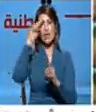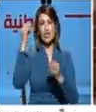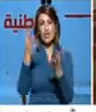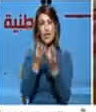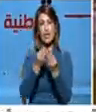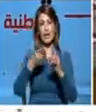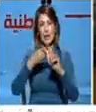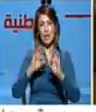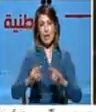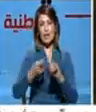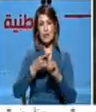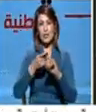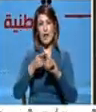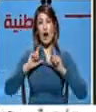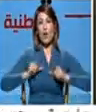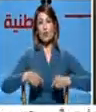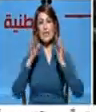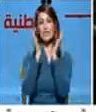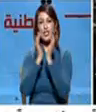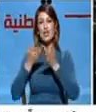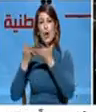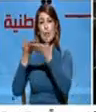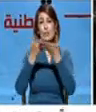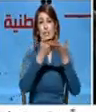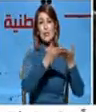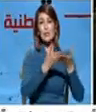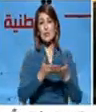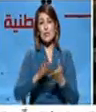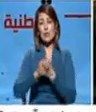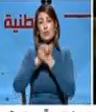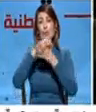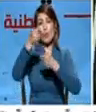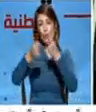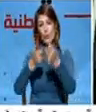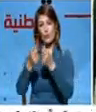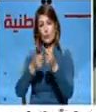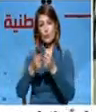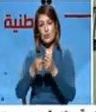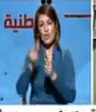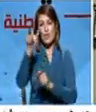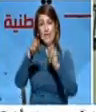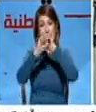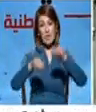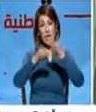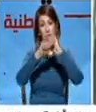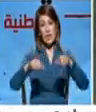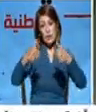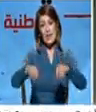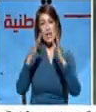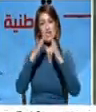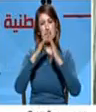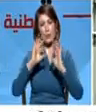الاجتماعي بهدف ايصال المساعدات في اقرب وقت ممكن والا نتائجها في ايذاء احترام قرارات الحاجه الصحيه